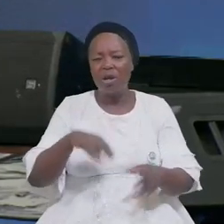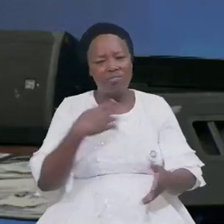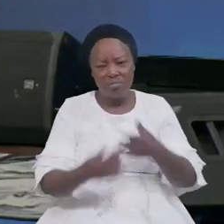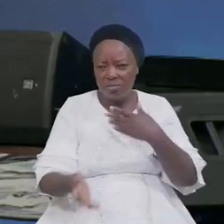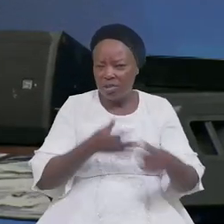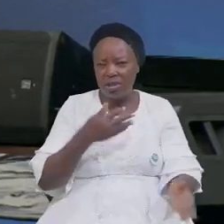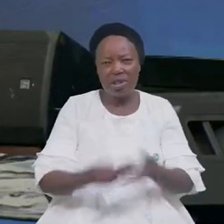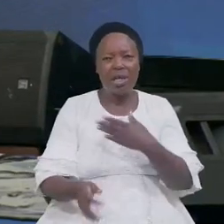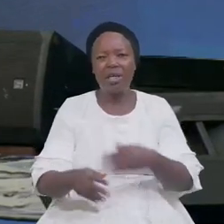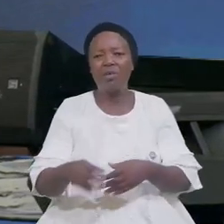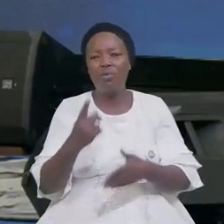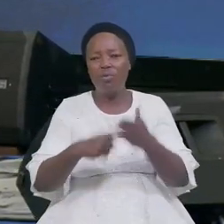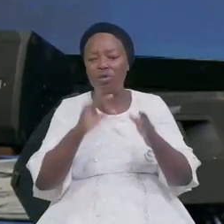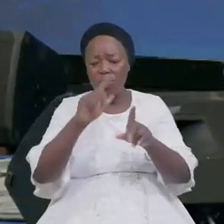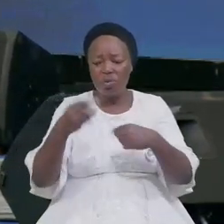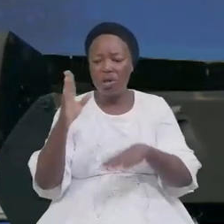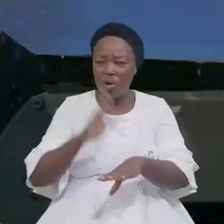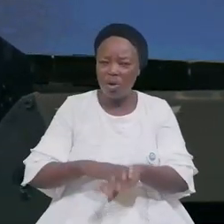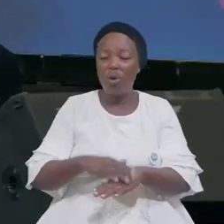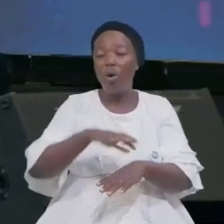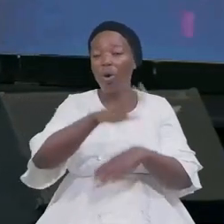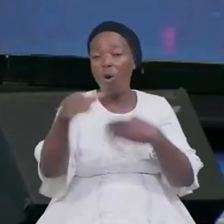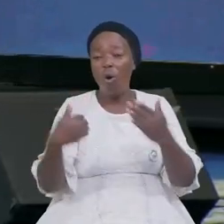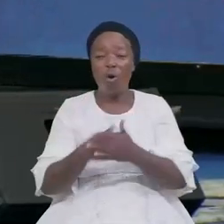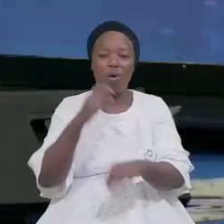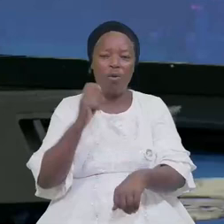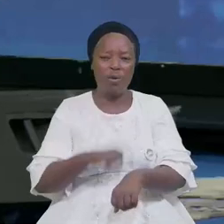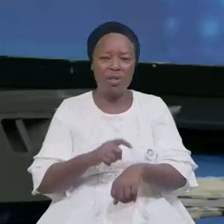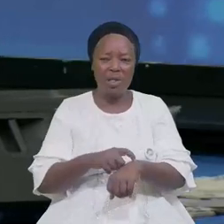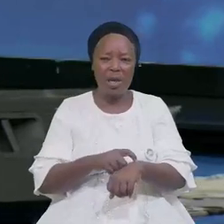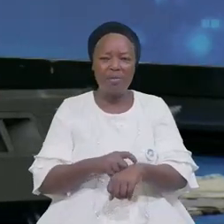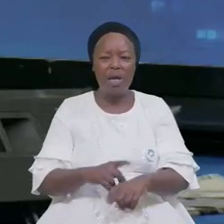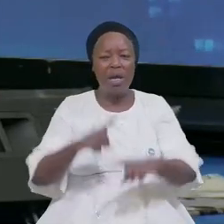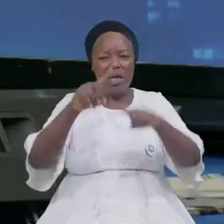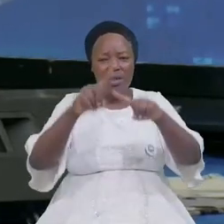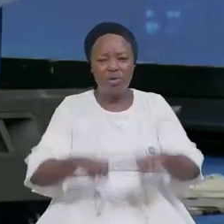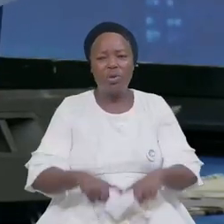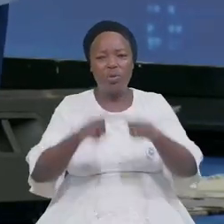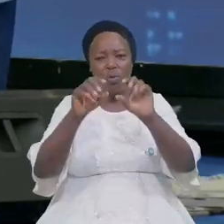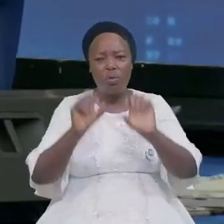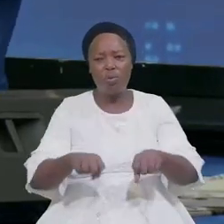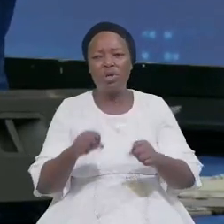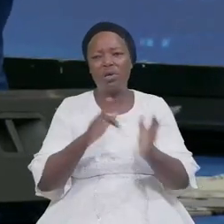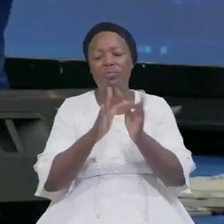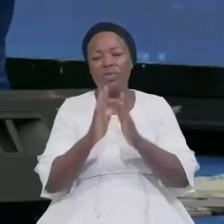politique, quel que soit ce qui se passe, à tout moment, il est un chrétien fiable